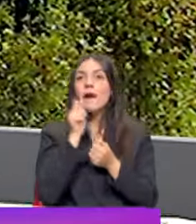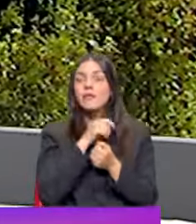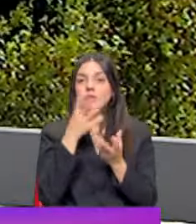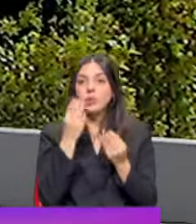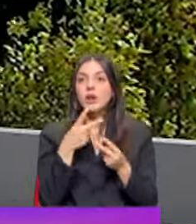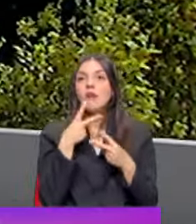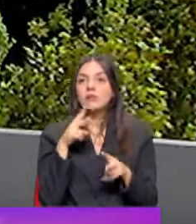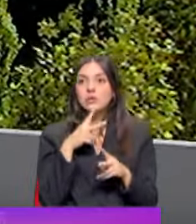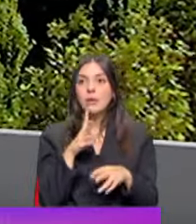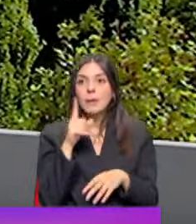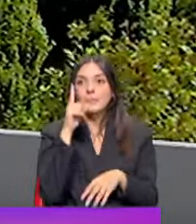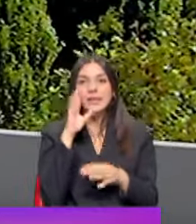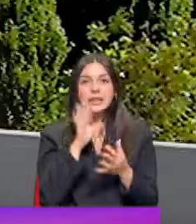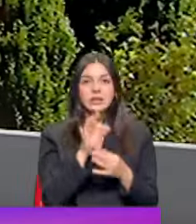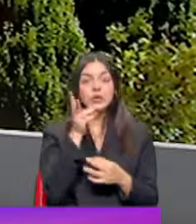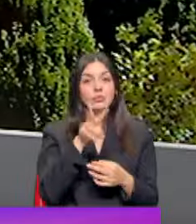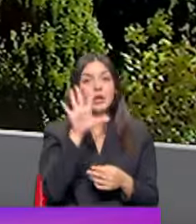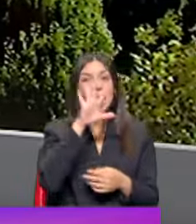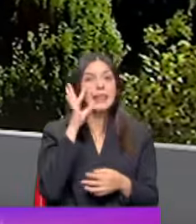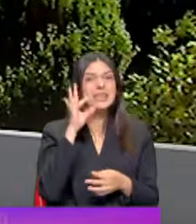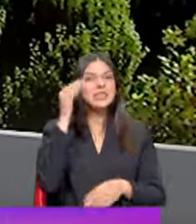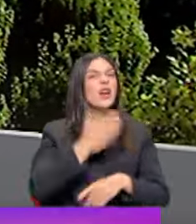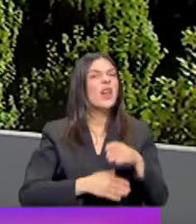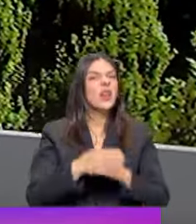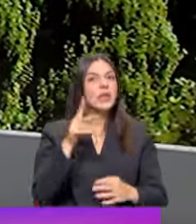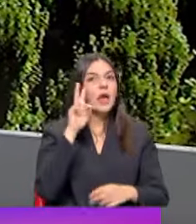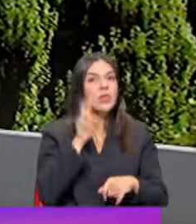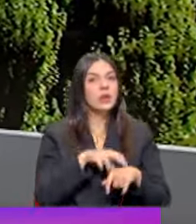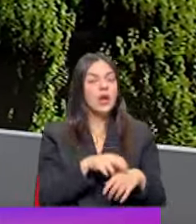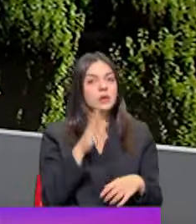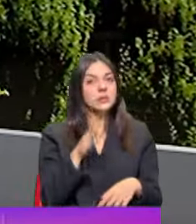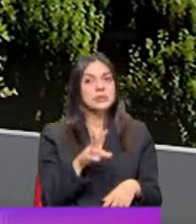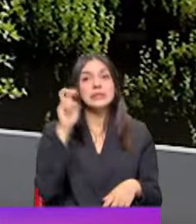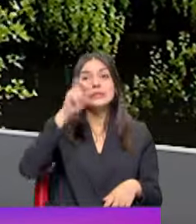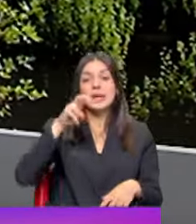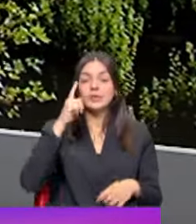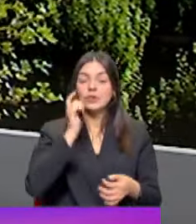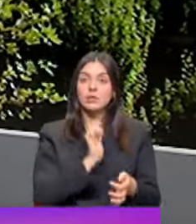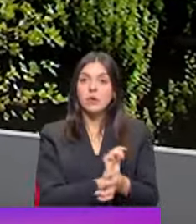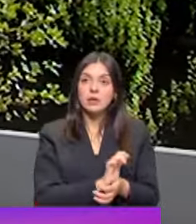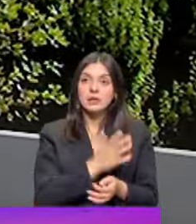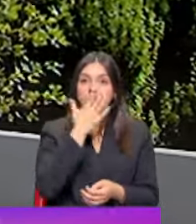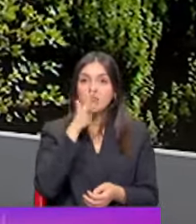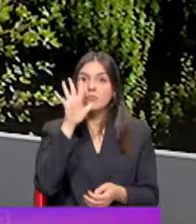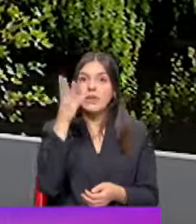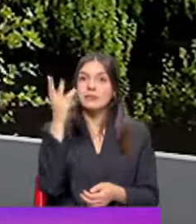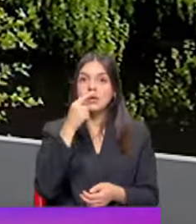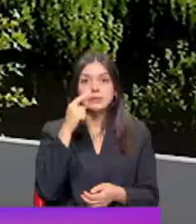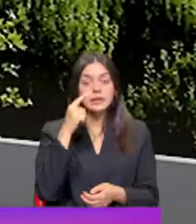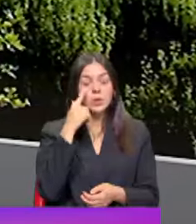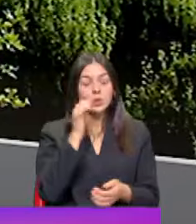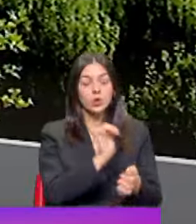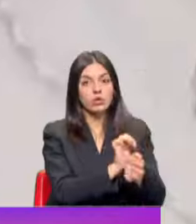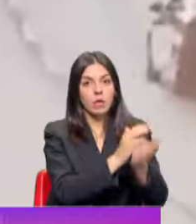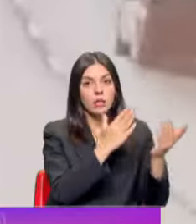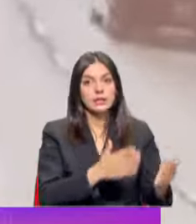olarak açıklanmıştı. Bir kişi ölmüş, 50 kişi yaralanmıştı hatırlayacaksınız. 8 gözaltıdan 5'i tutuklandı.